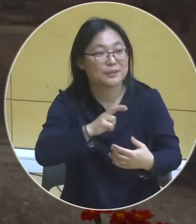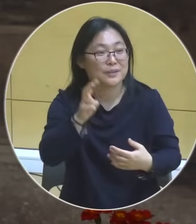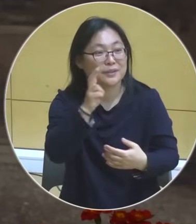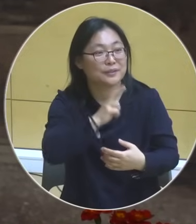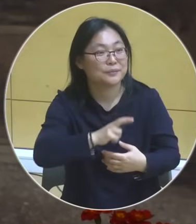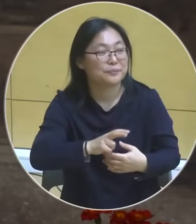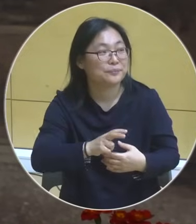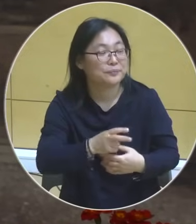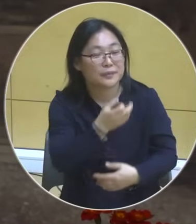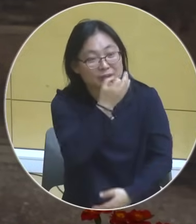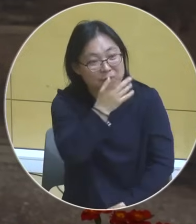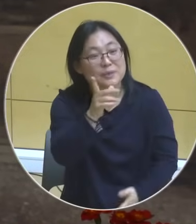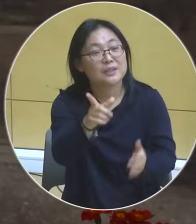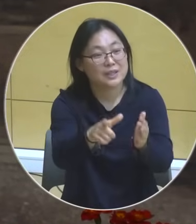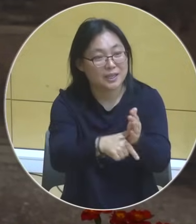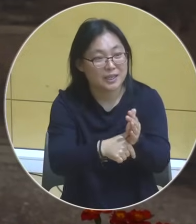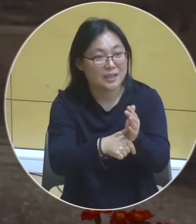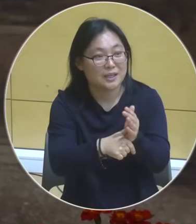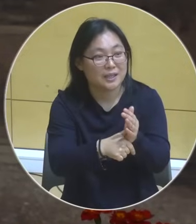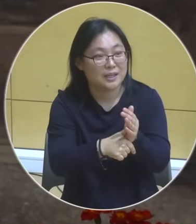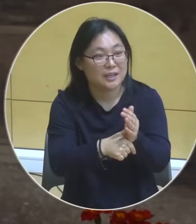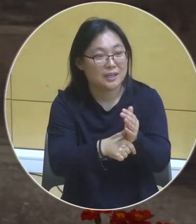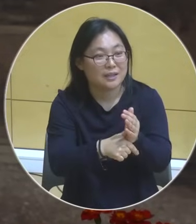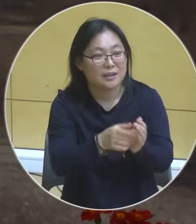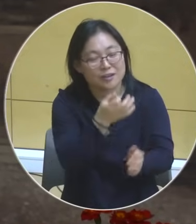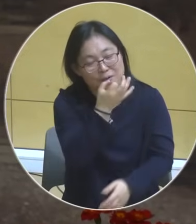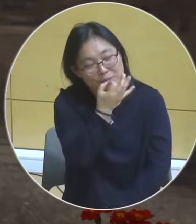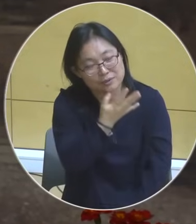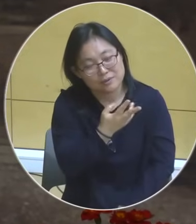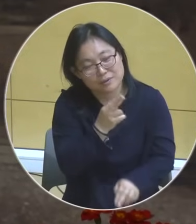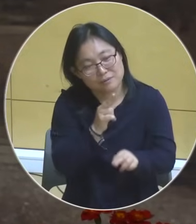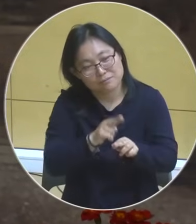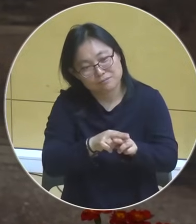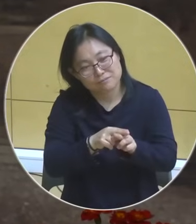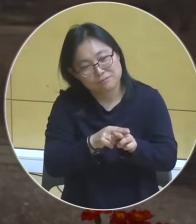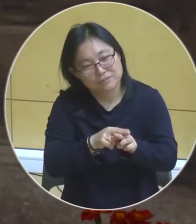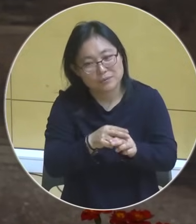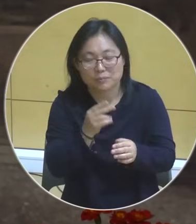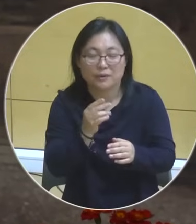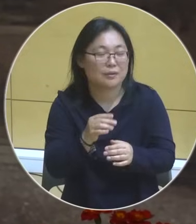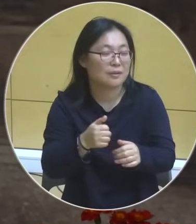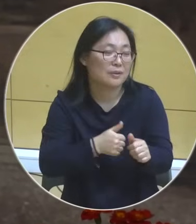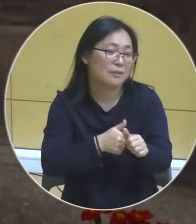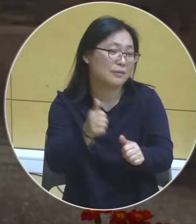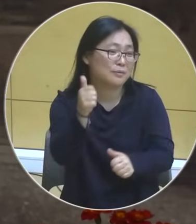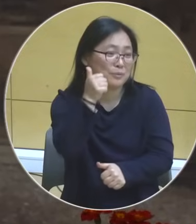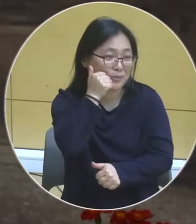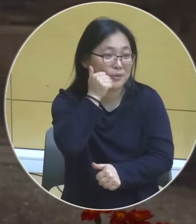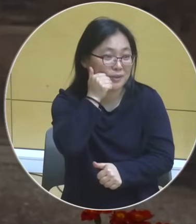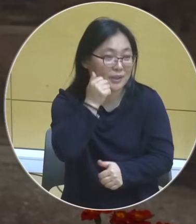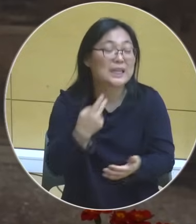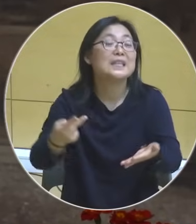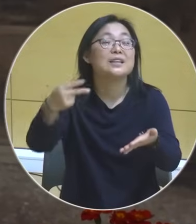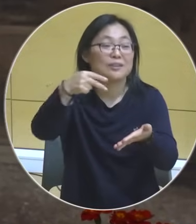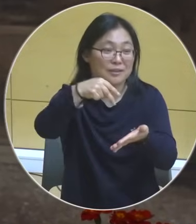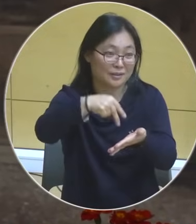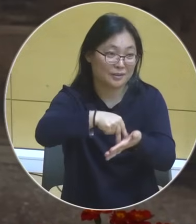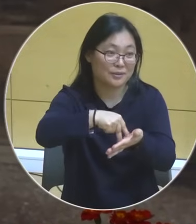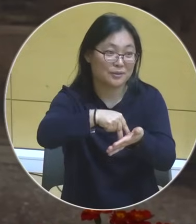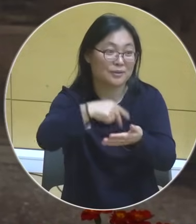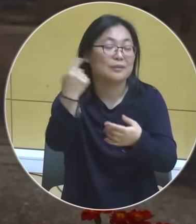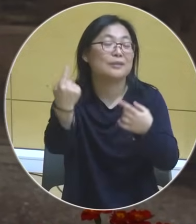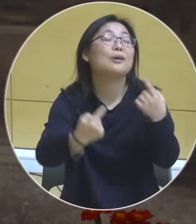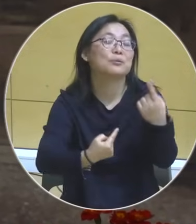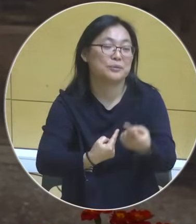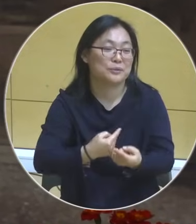이렇게 힘이 들 때는 힘들다 이렇게 해서 주저앉으면 극복이 안 됩니다. 일어나셔서